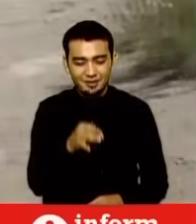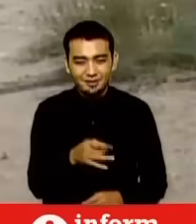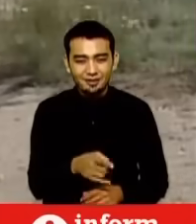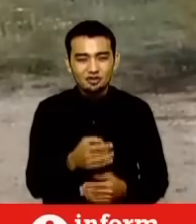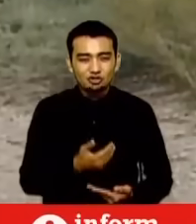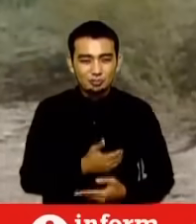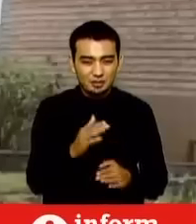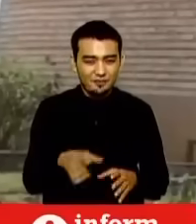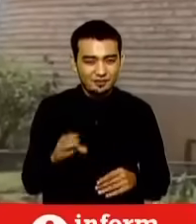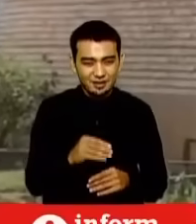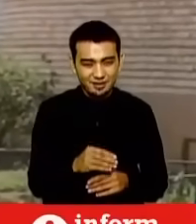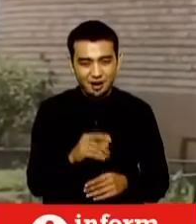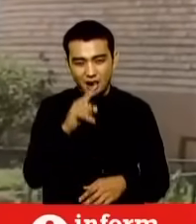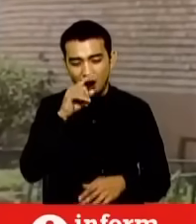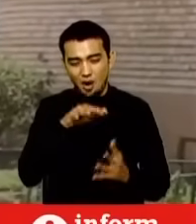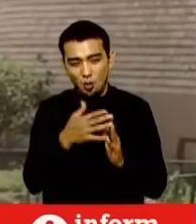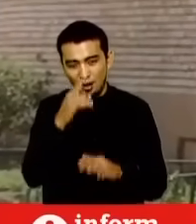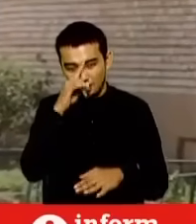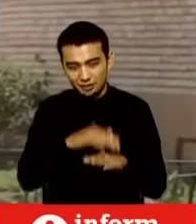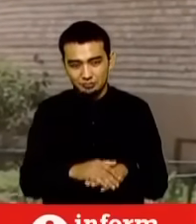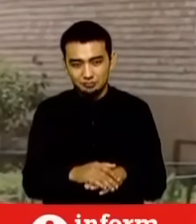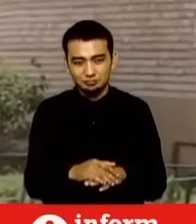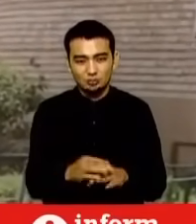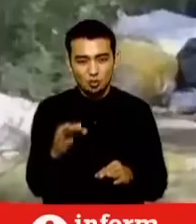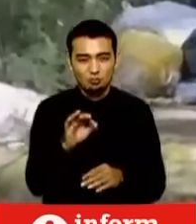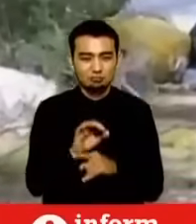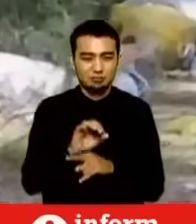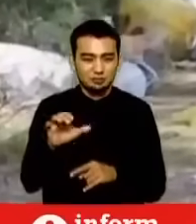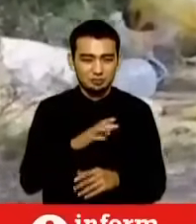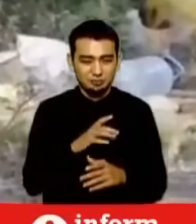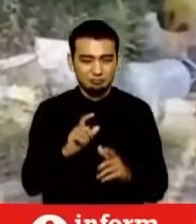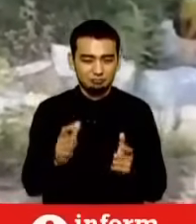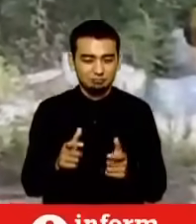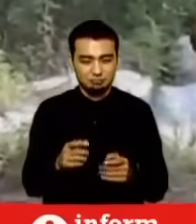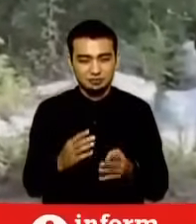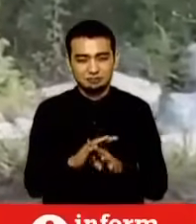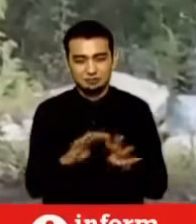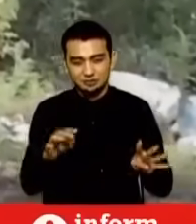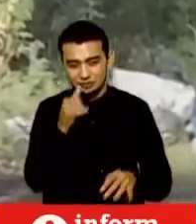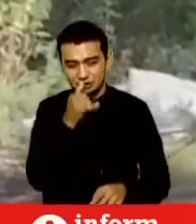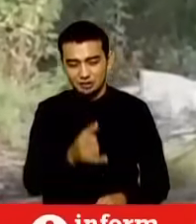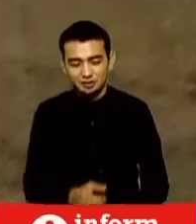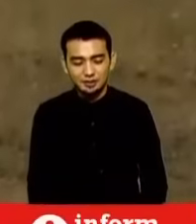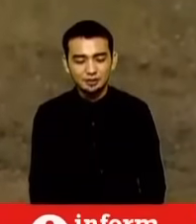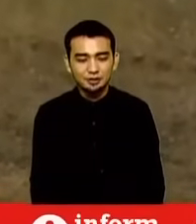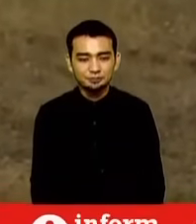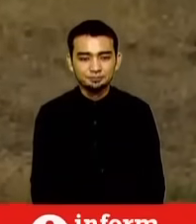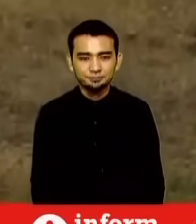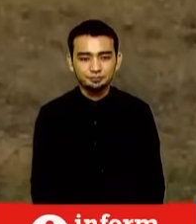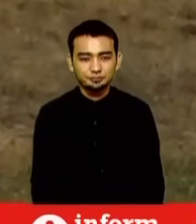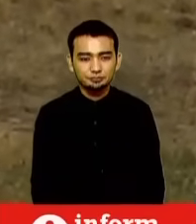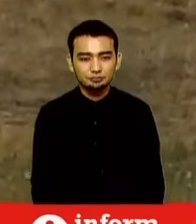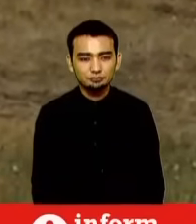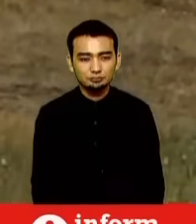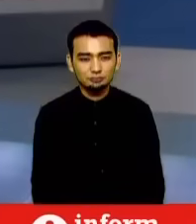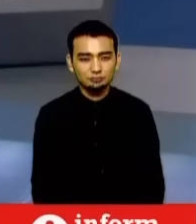мекеннің белсенділері ауыл әкімінің атына қақпа қою жөнінде хаттама толтырмақ. Айгүл Мырзағалиқызы, Информбюро, Ақмола облысы.